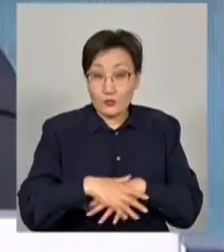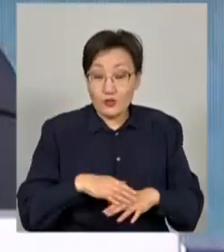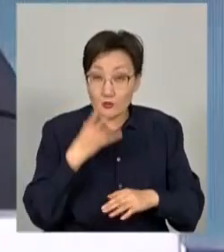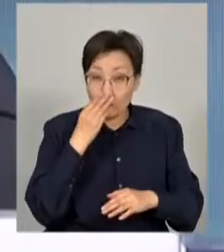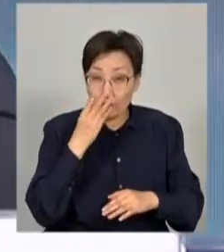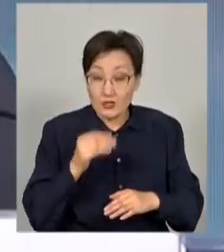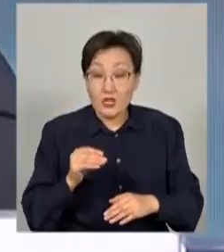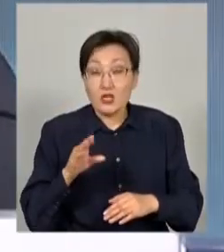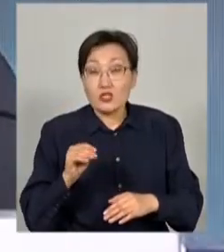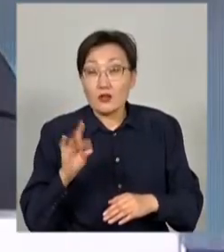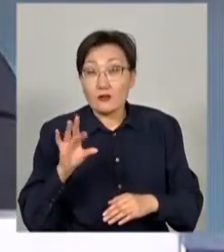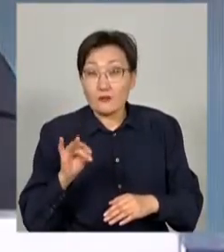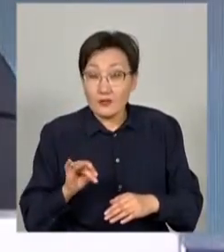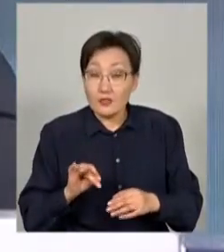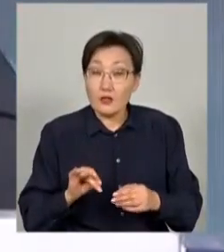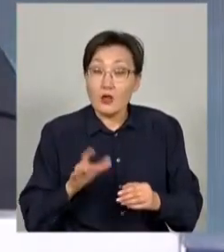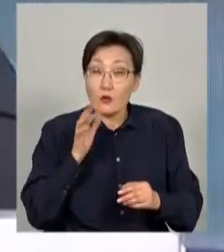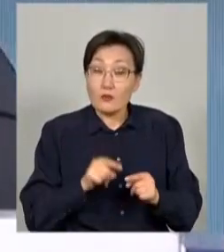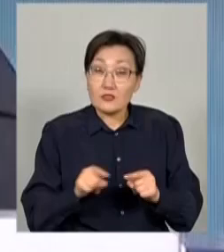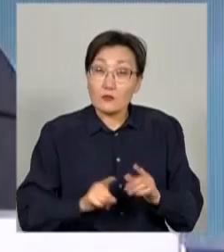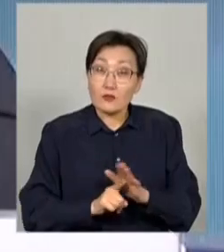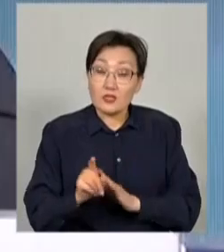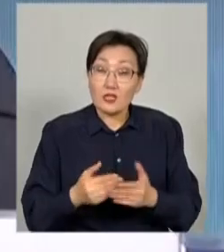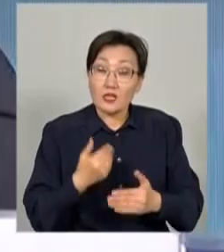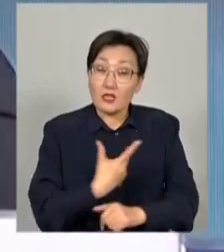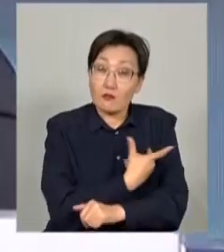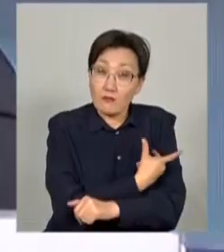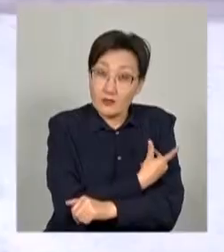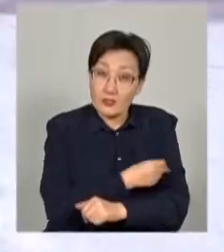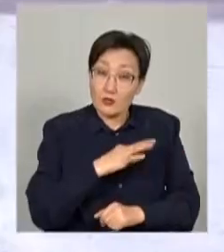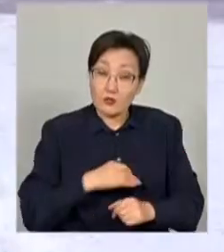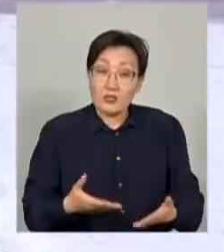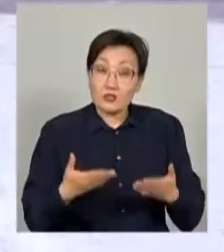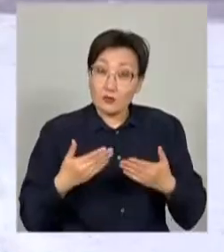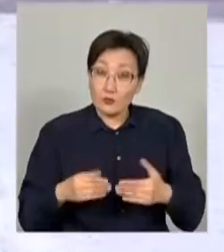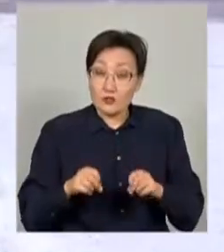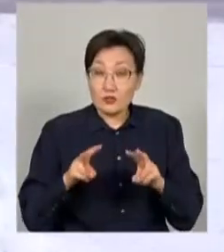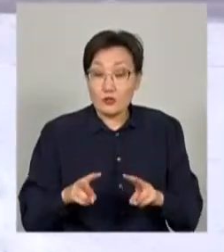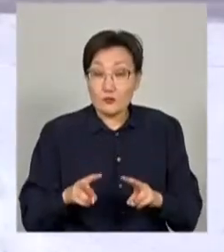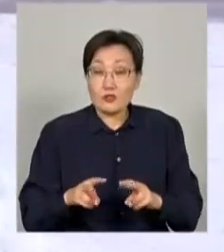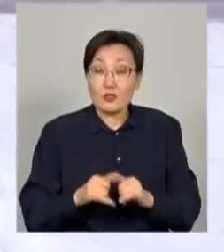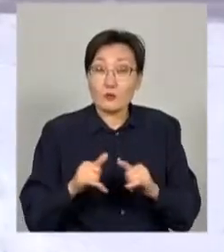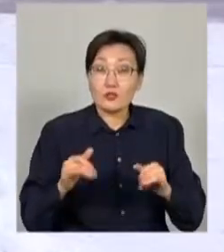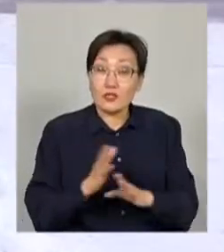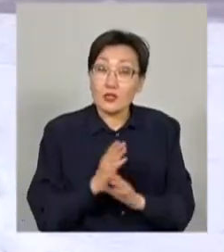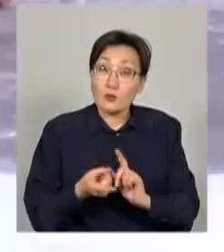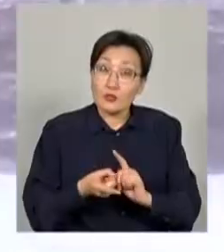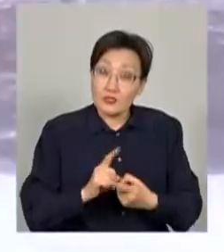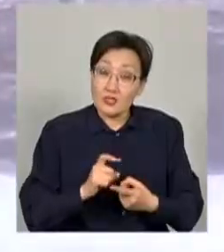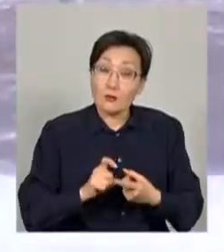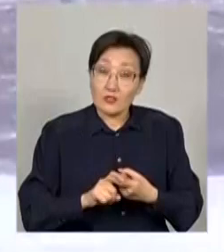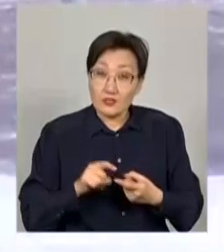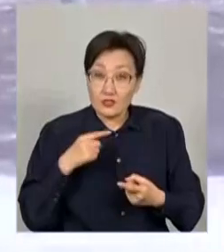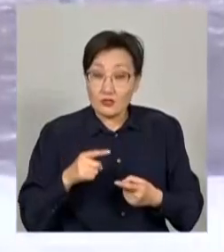тұмау және ЖРВИ маусымы басталмай тұрып, алдын ала вакцина алуға шақырамыз. Мамандар індеттің өршуін ауа райының қолайсыздығымен